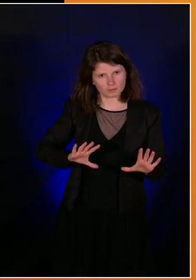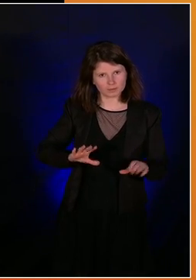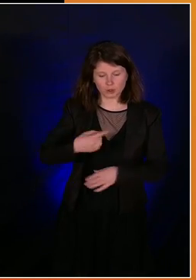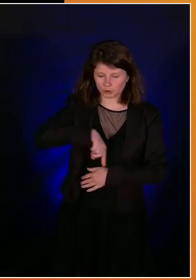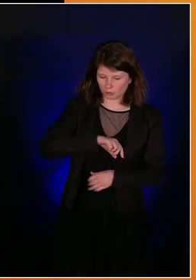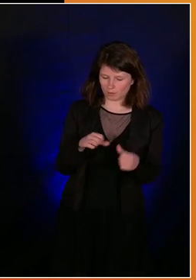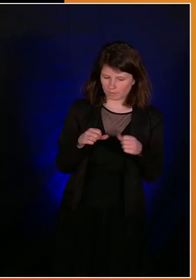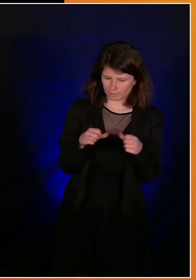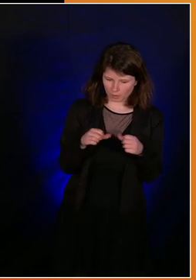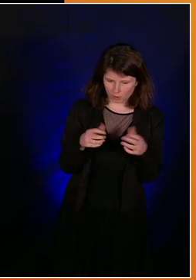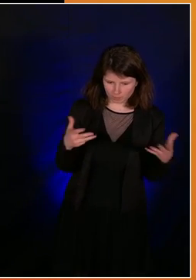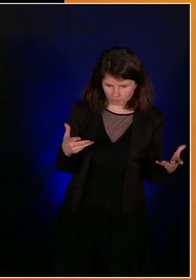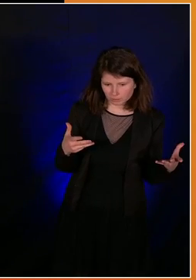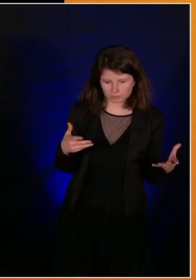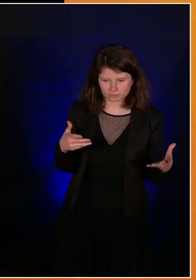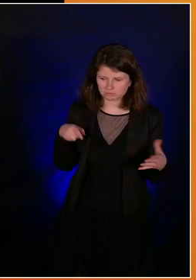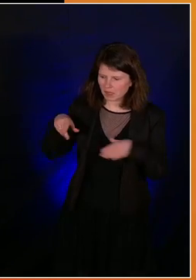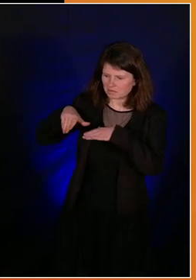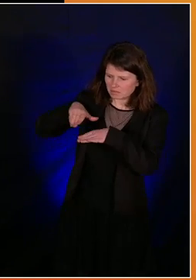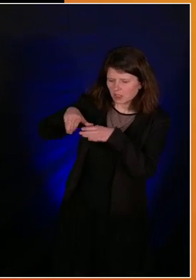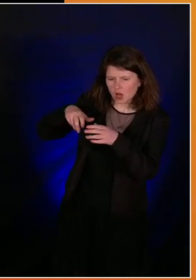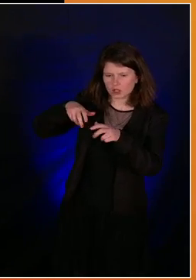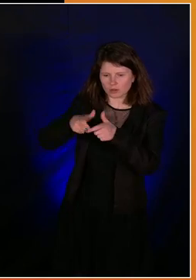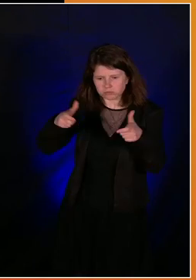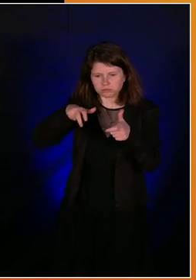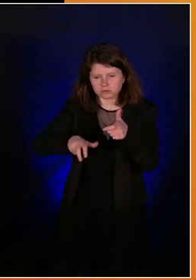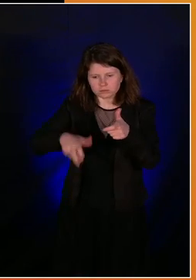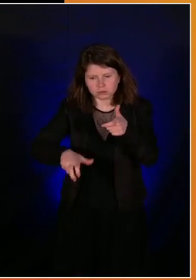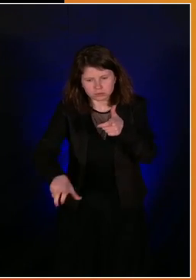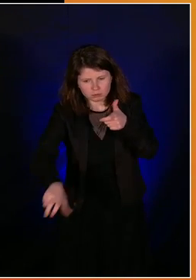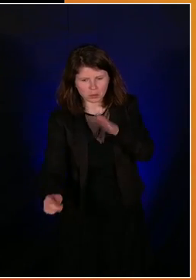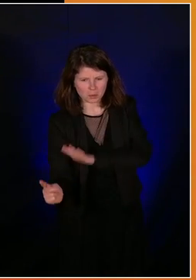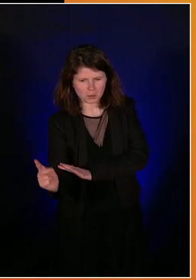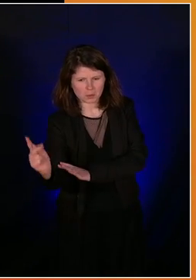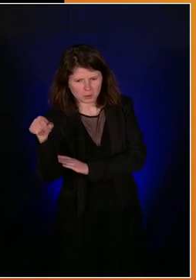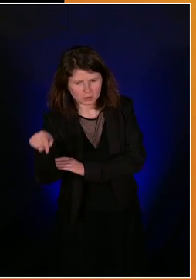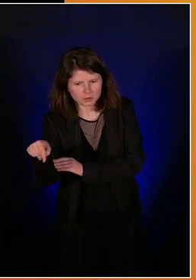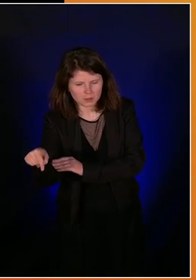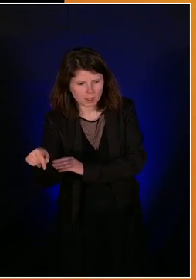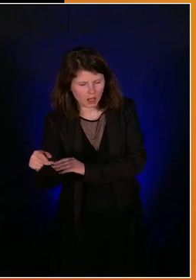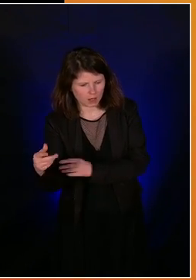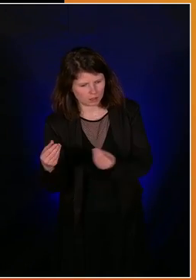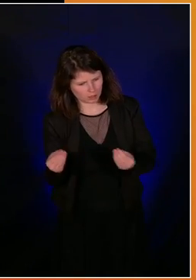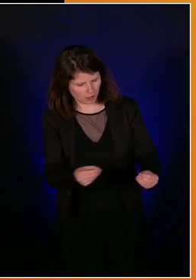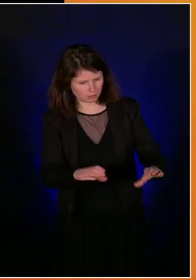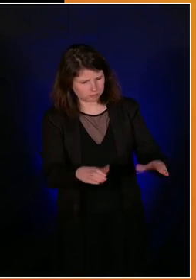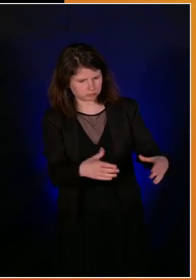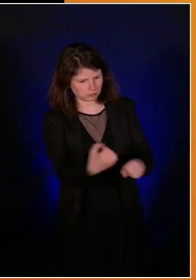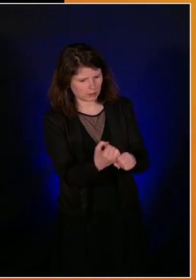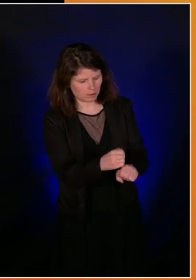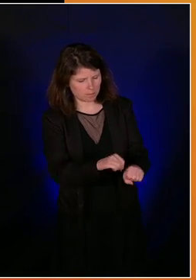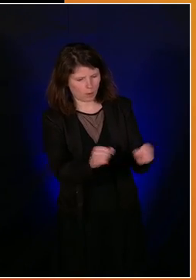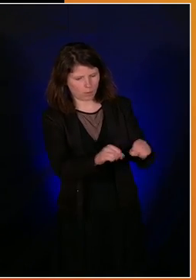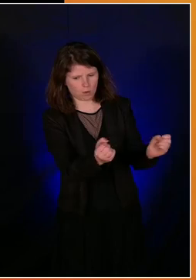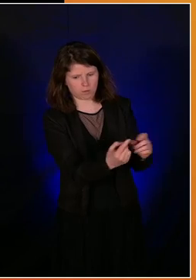effets destructeurs du recours à toujours plus de sous-traitance car ces recours cassent les collectifs de travail nous luttons